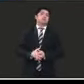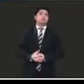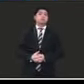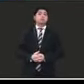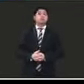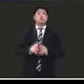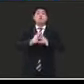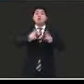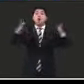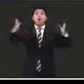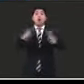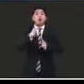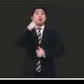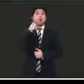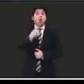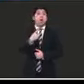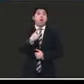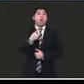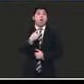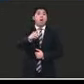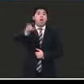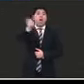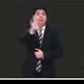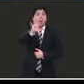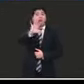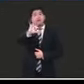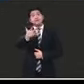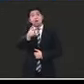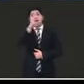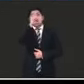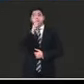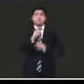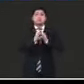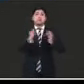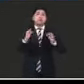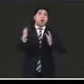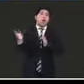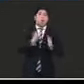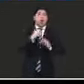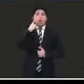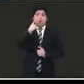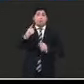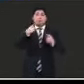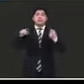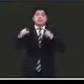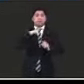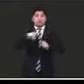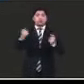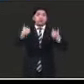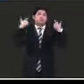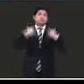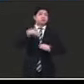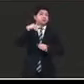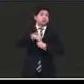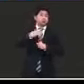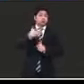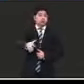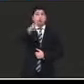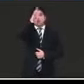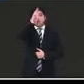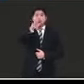büyüklükleri 50 ila 200 metrekare arasında değişen bu iş yerleri